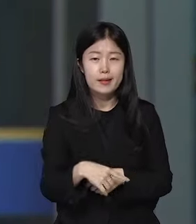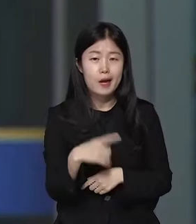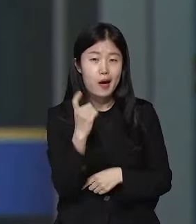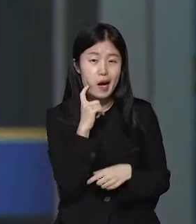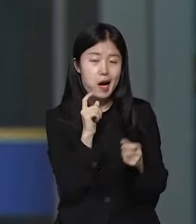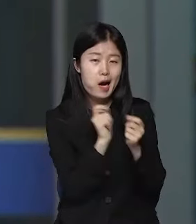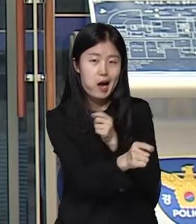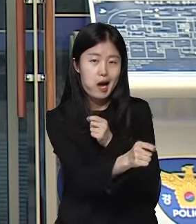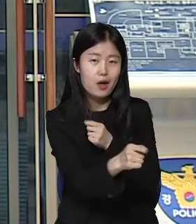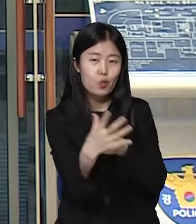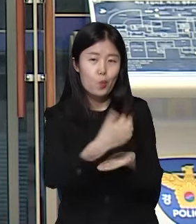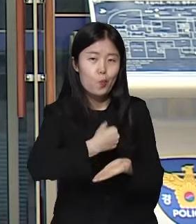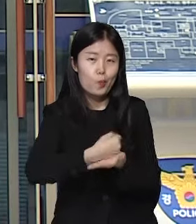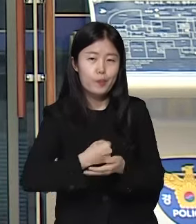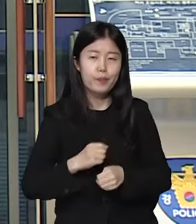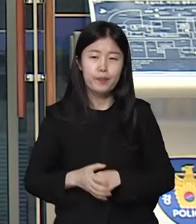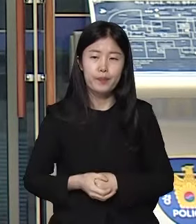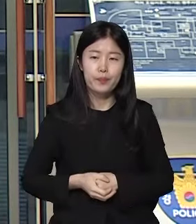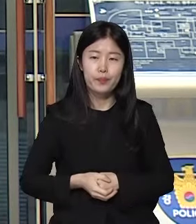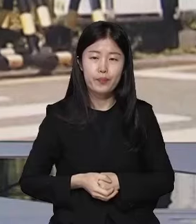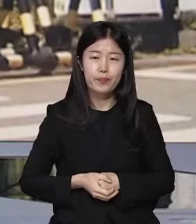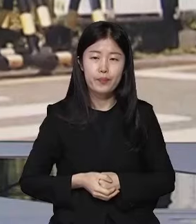가로챈 것으로 드러났습니다.